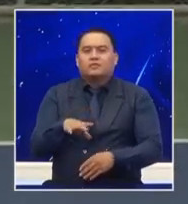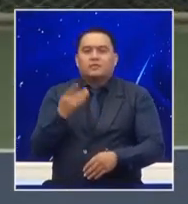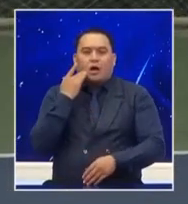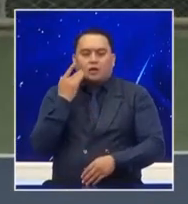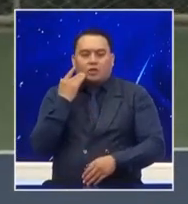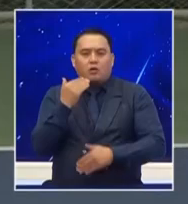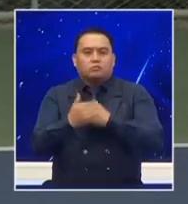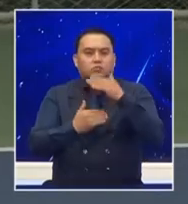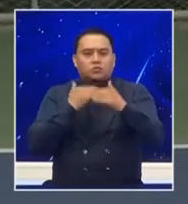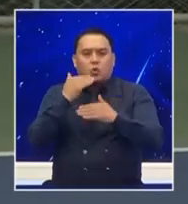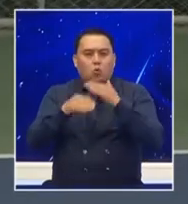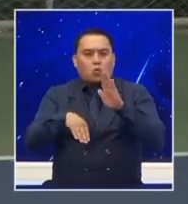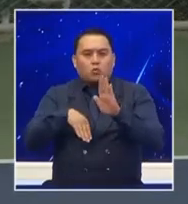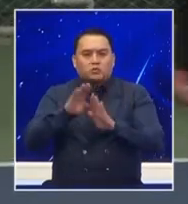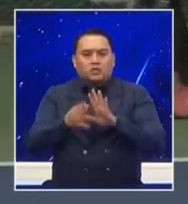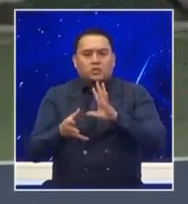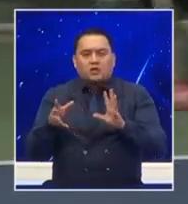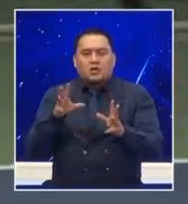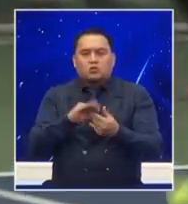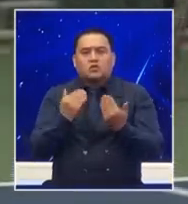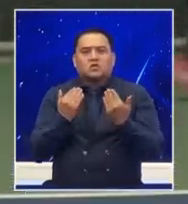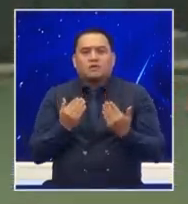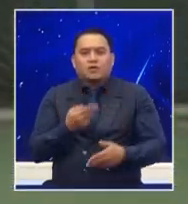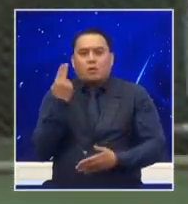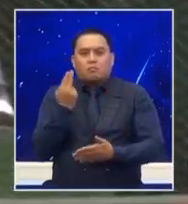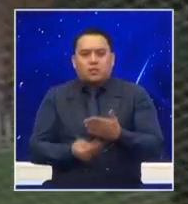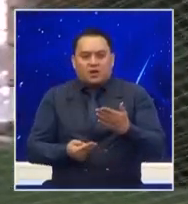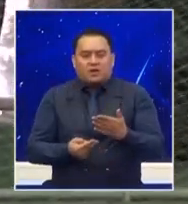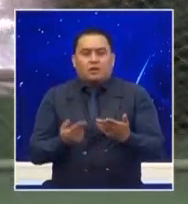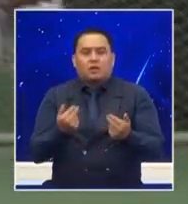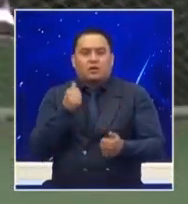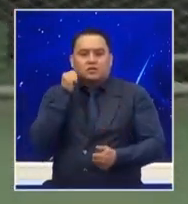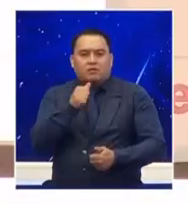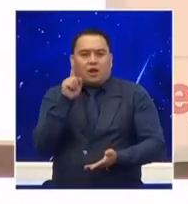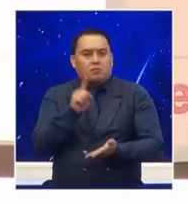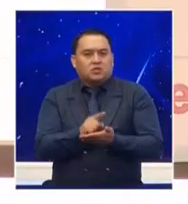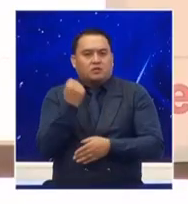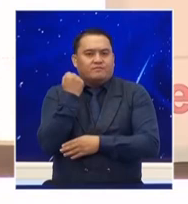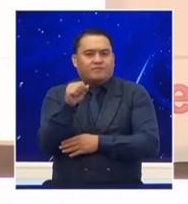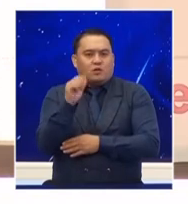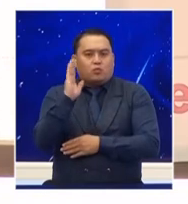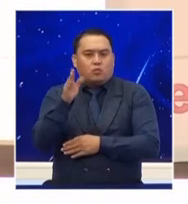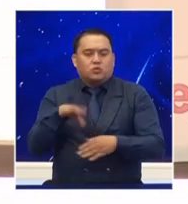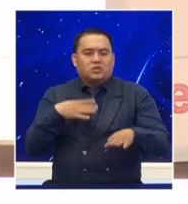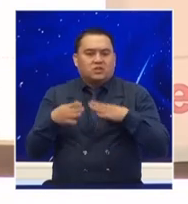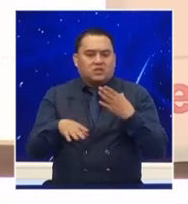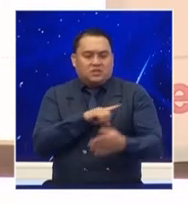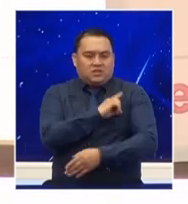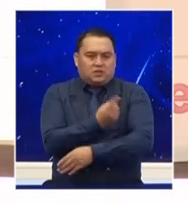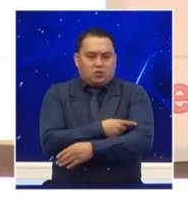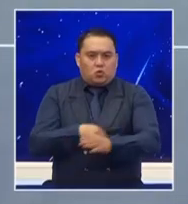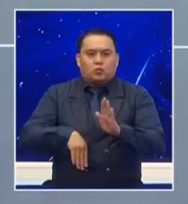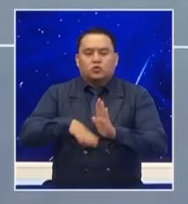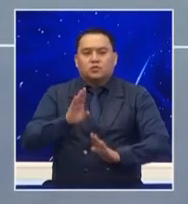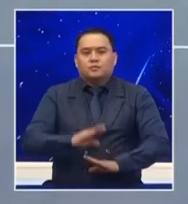он совершенствуется и улучшает свой результат. «Сегодня я проиграл, сетует спортсмен, а завтра обязательно выиграю. Для этого буду тренироваться еще